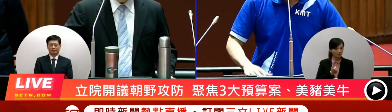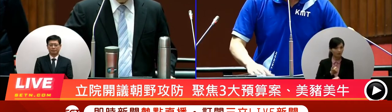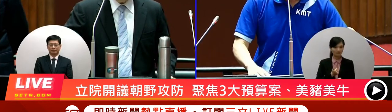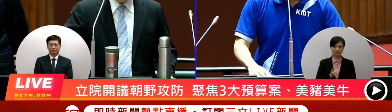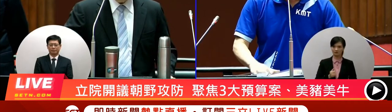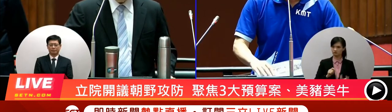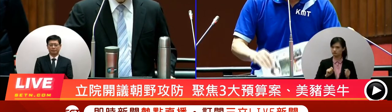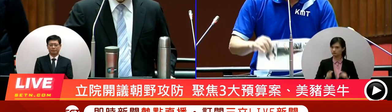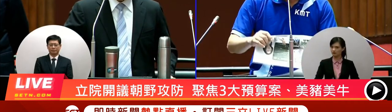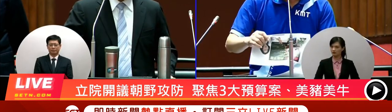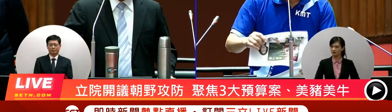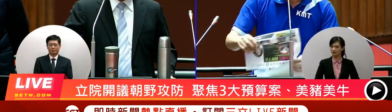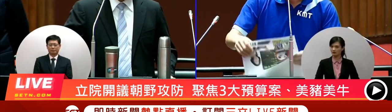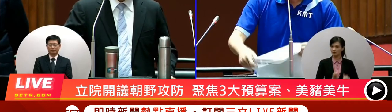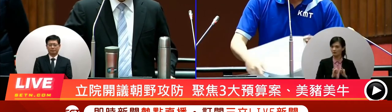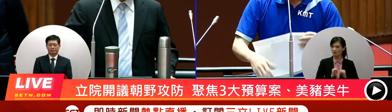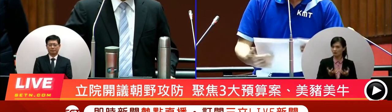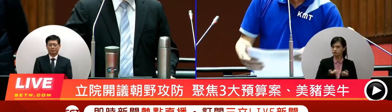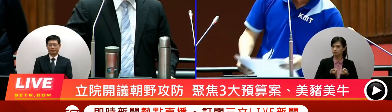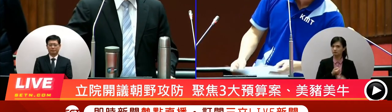要如何接受？下一页。